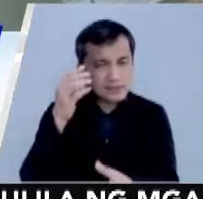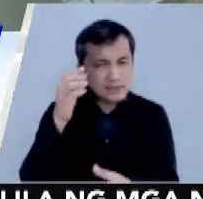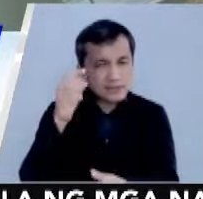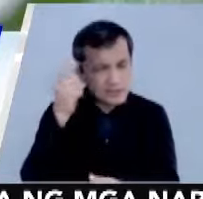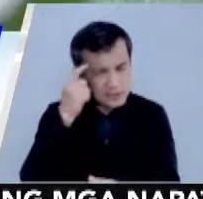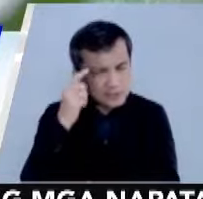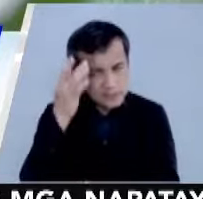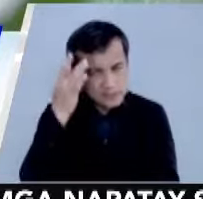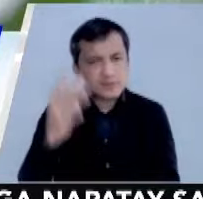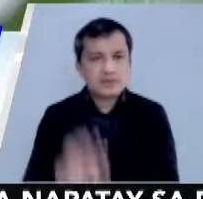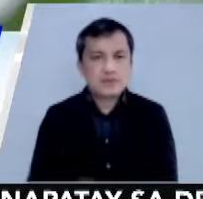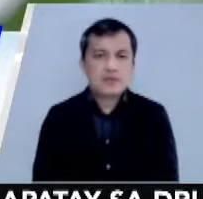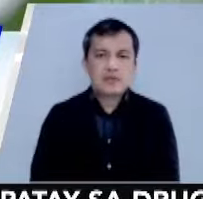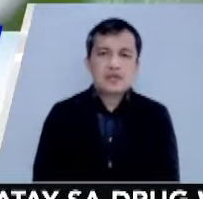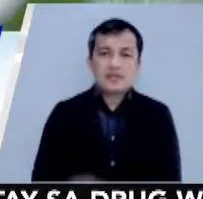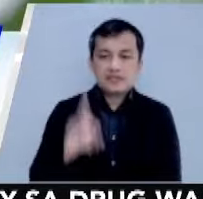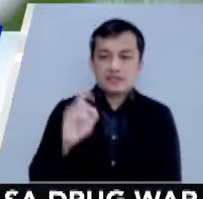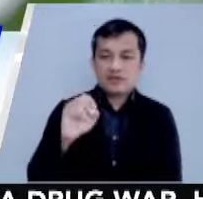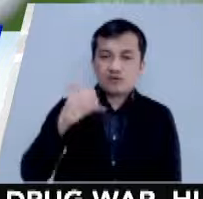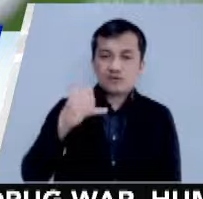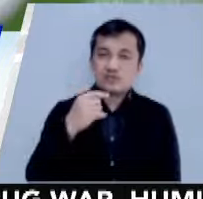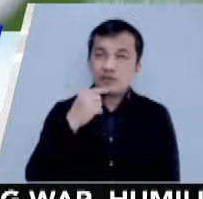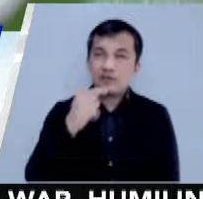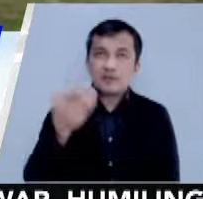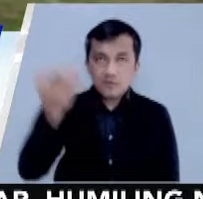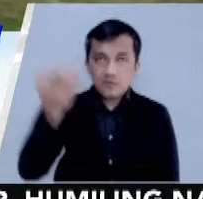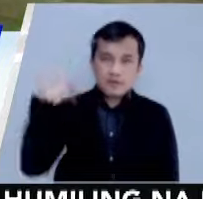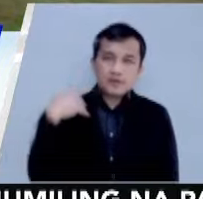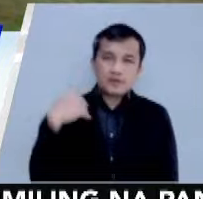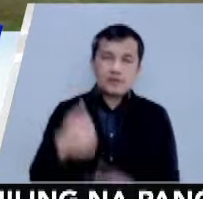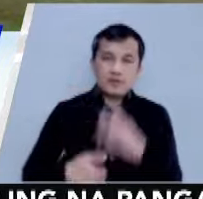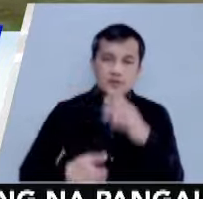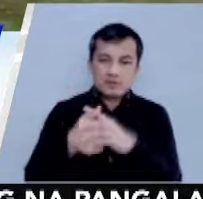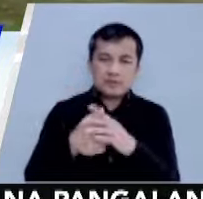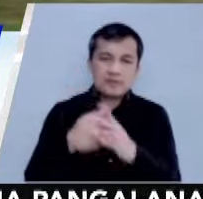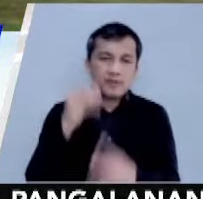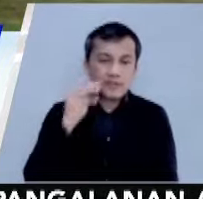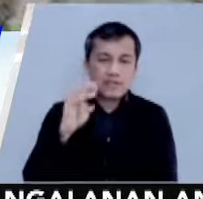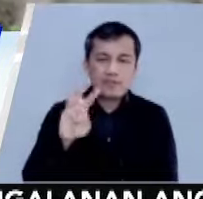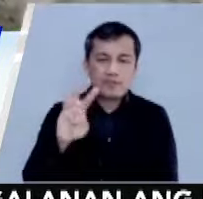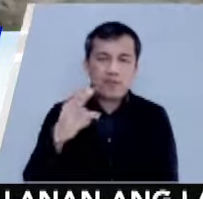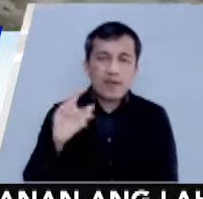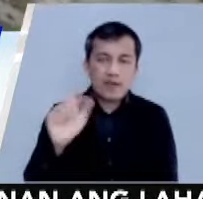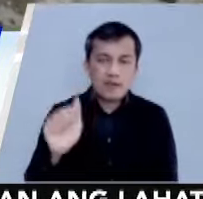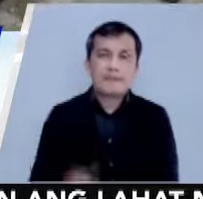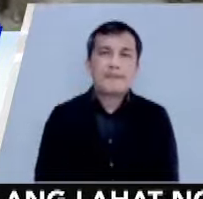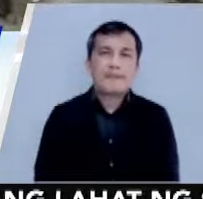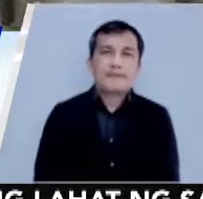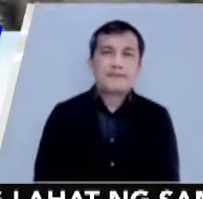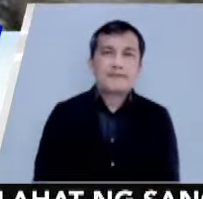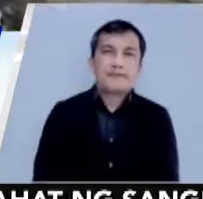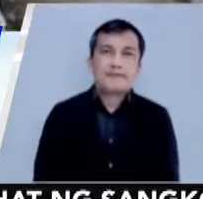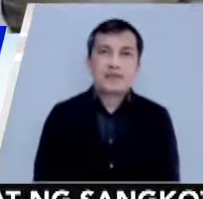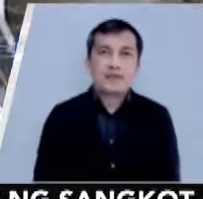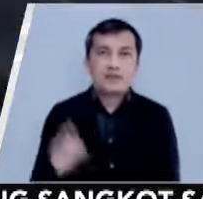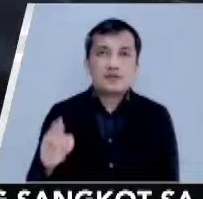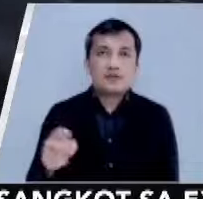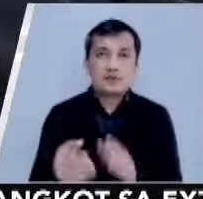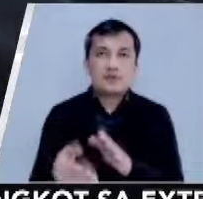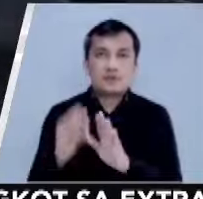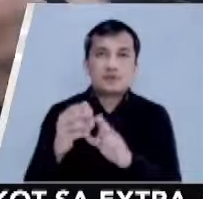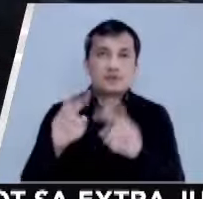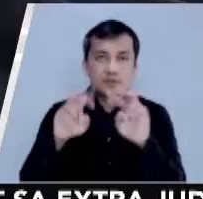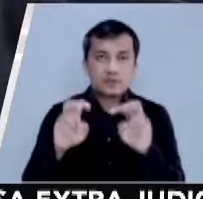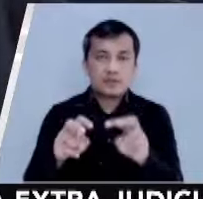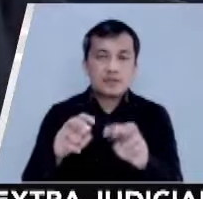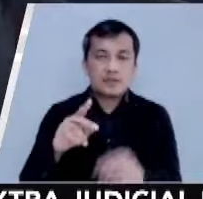noon pa man ay lumalabas na ang pangalang Madam Hua. Sa alala ko, dumalabas ito sa investigation sa Banban Pogo, no? At para